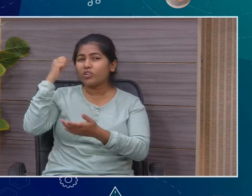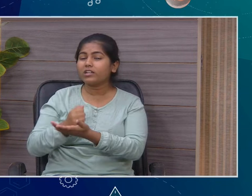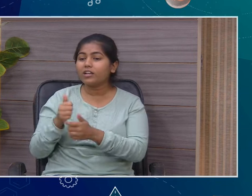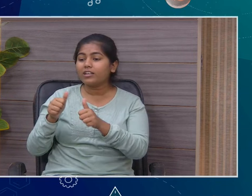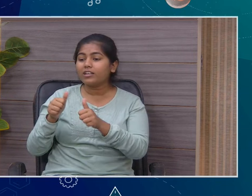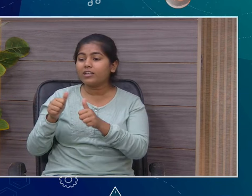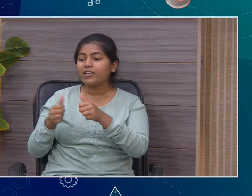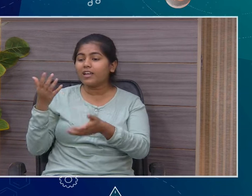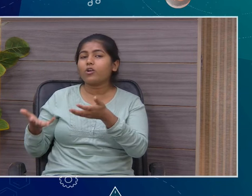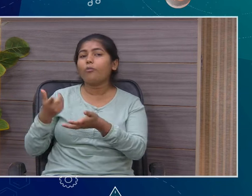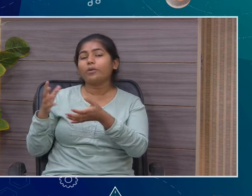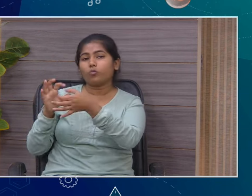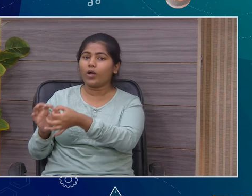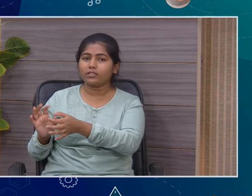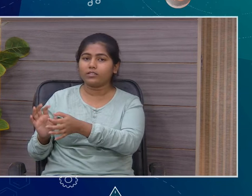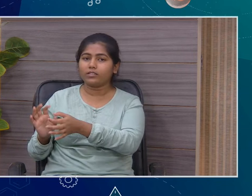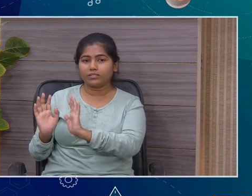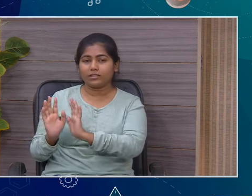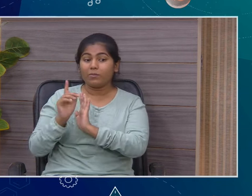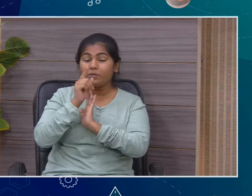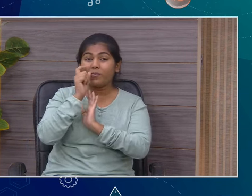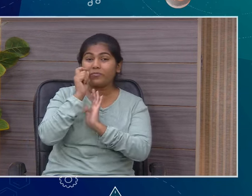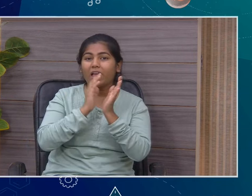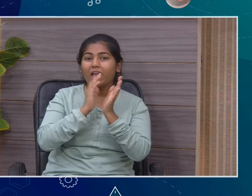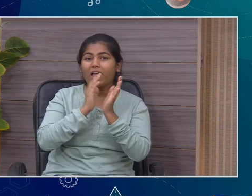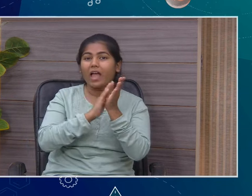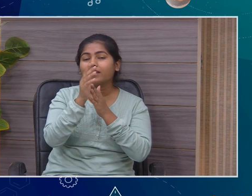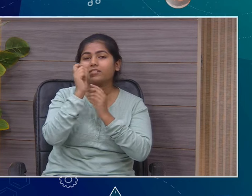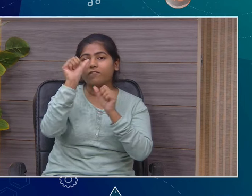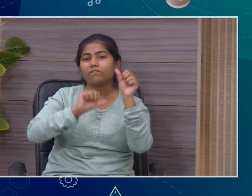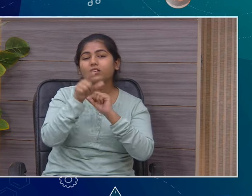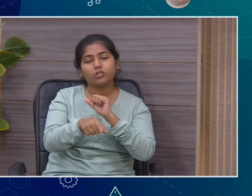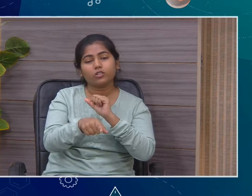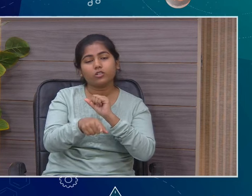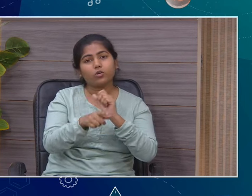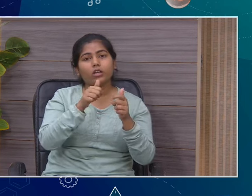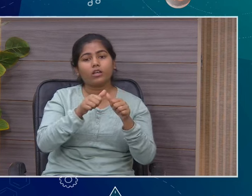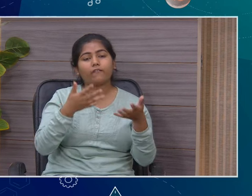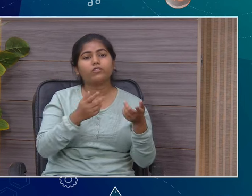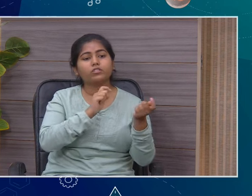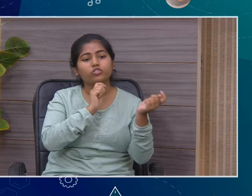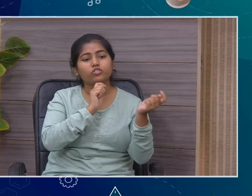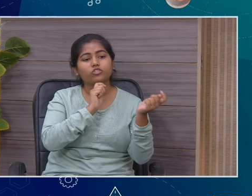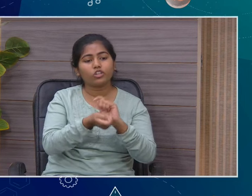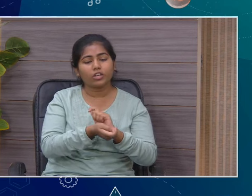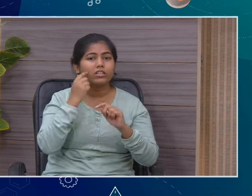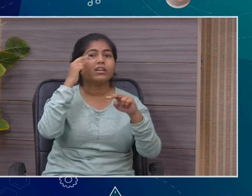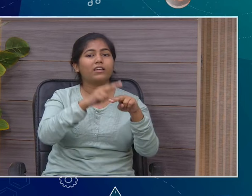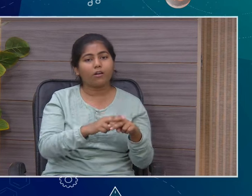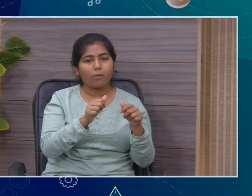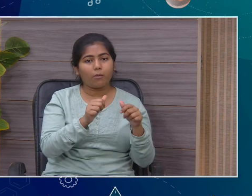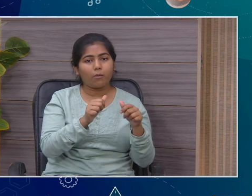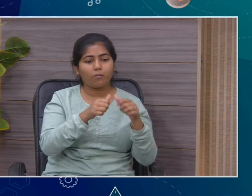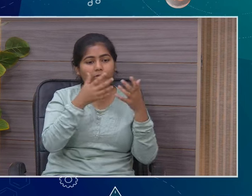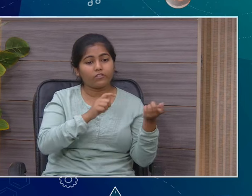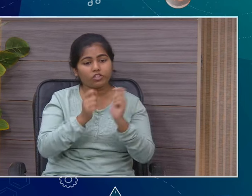एग्जैक्टली बिल्कुल उस आधार को उन्होंने चेंज करने की बात की कि अगर हम एटॉमिक मास को चेंज करके एलिमेंट्स को एटॉमिक नंबर के